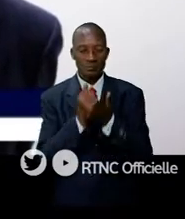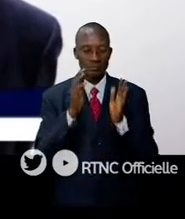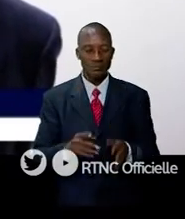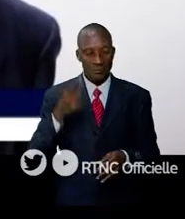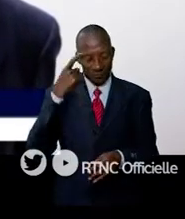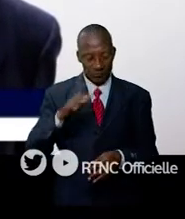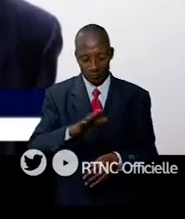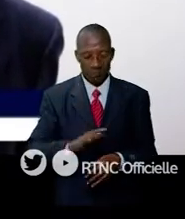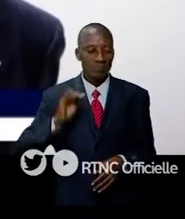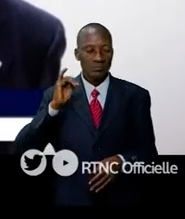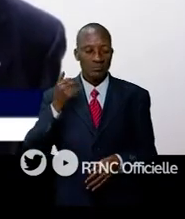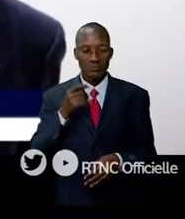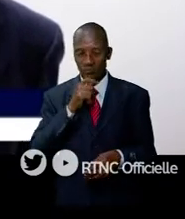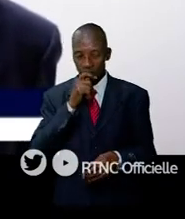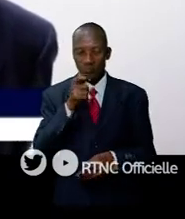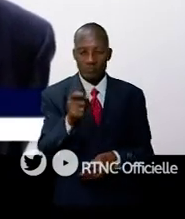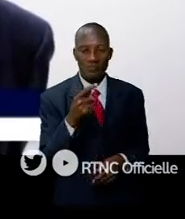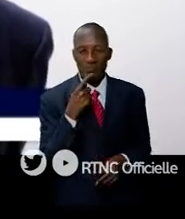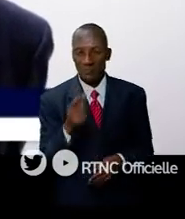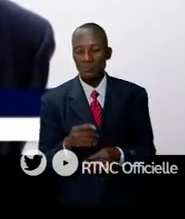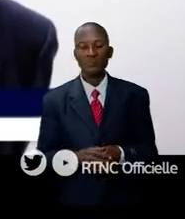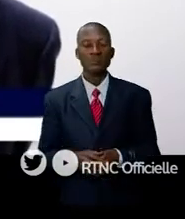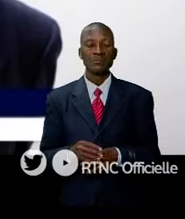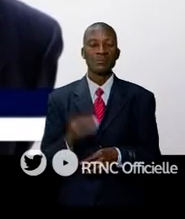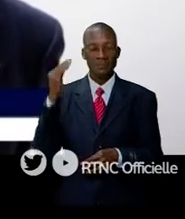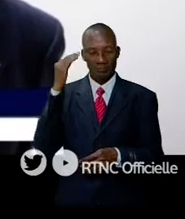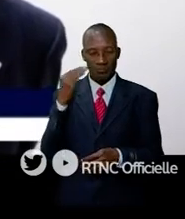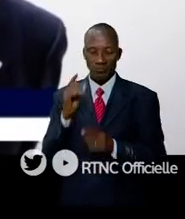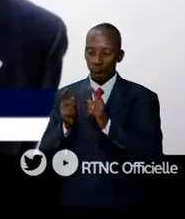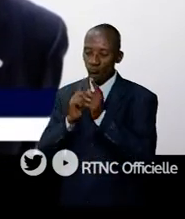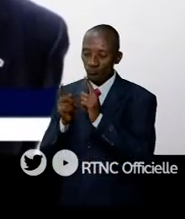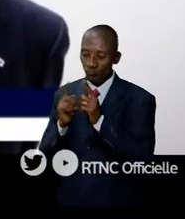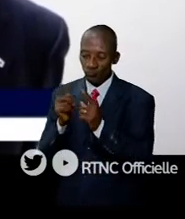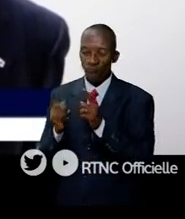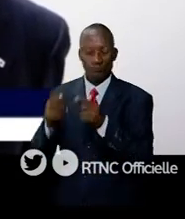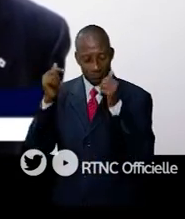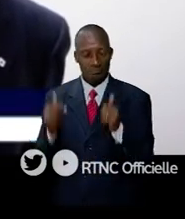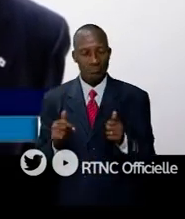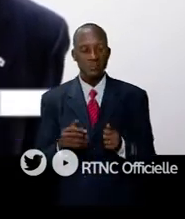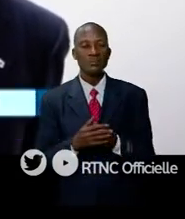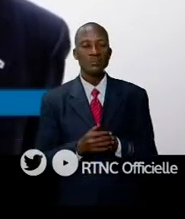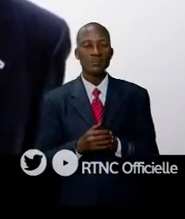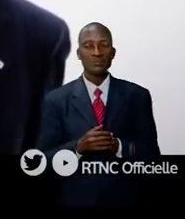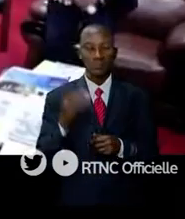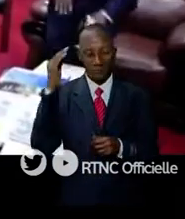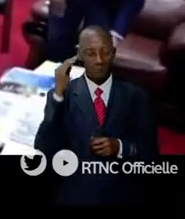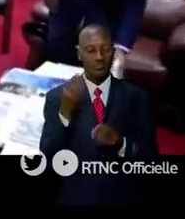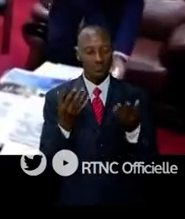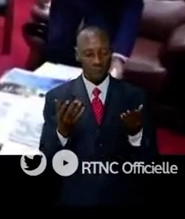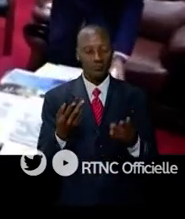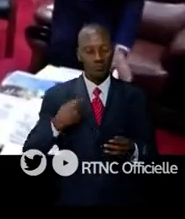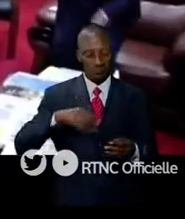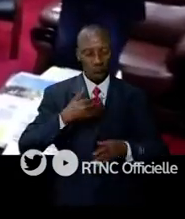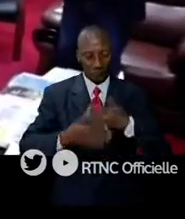le programme total que le ministère voudrait réaliser. Soucieux